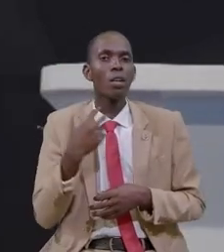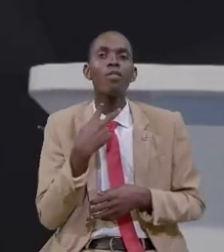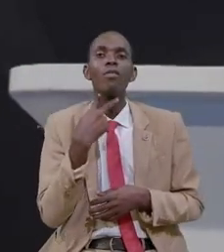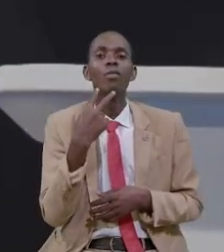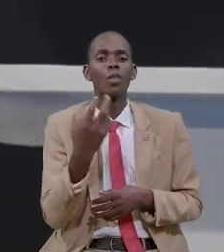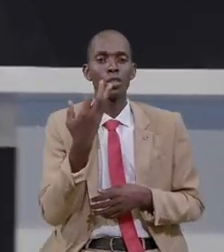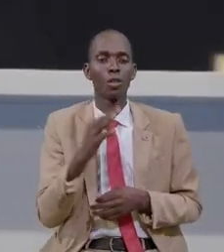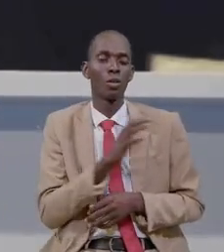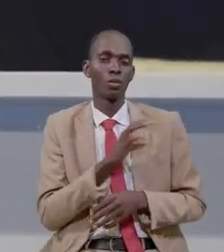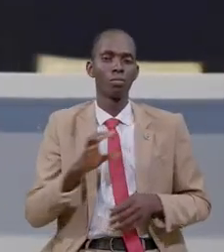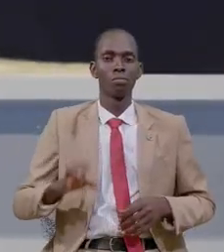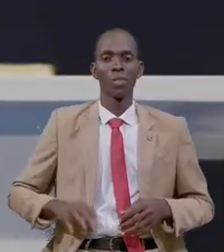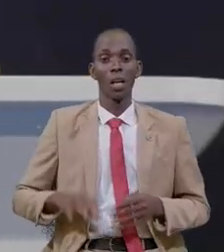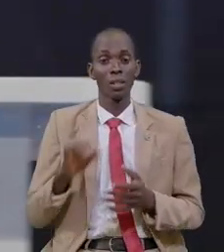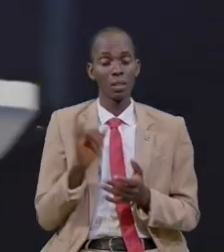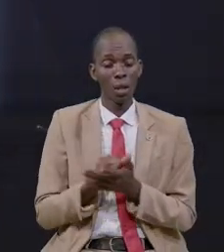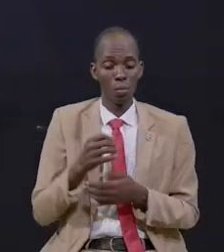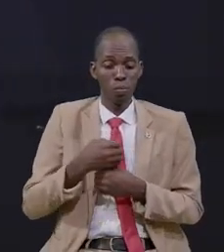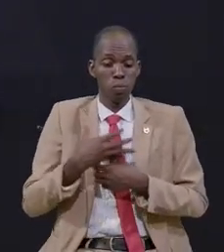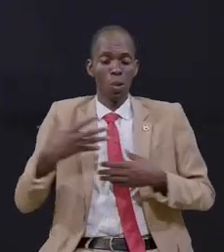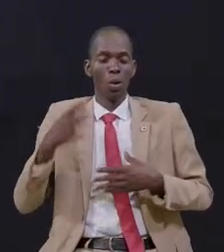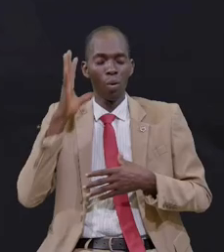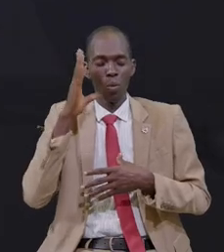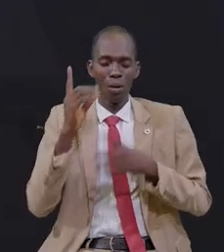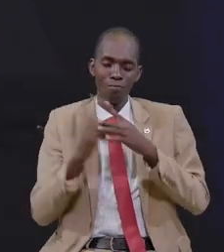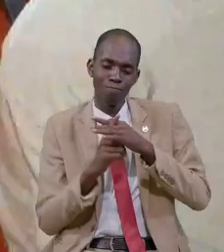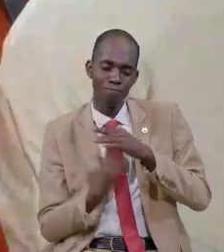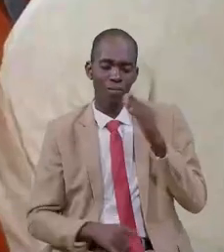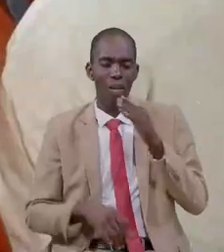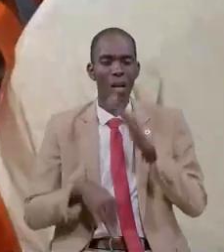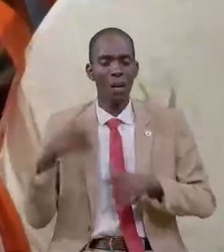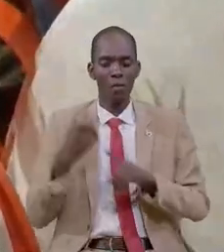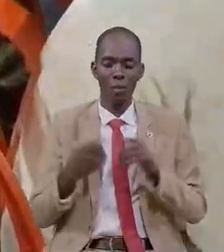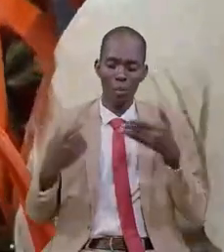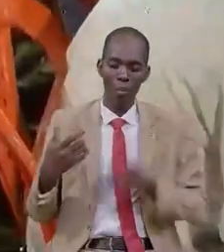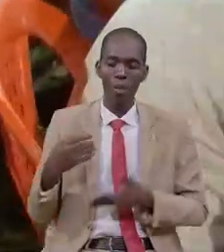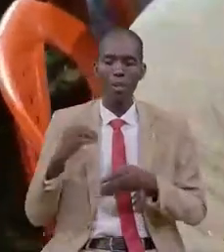voix de Christ. Et cette chose va sortir de là.